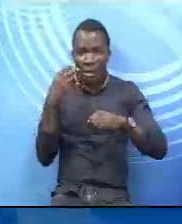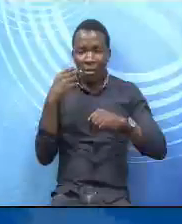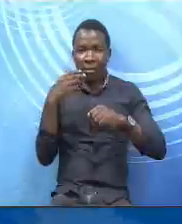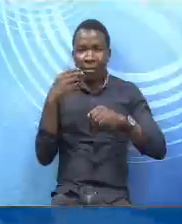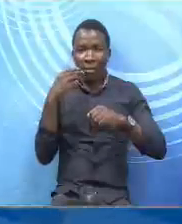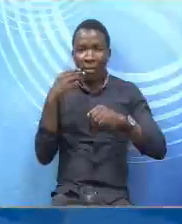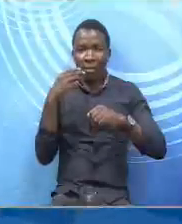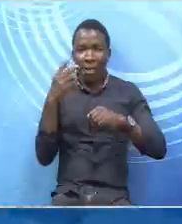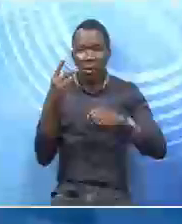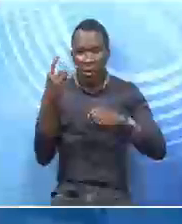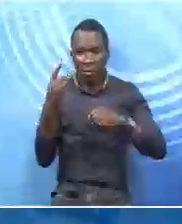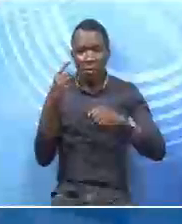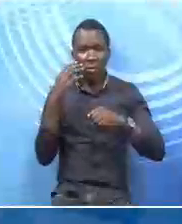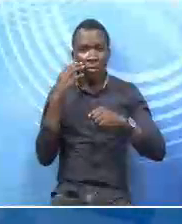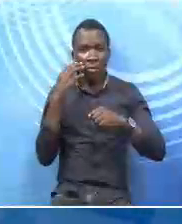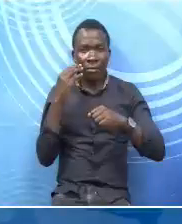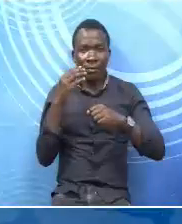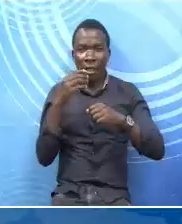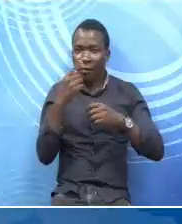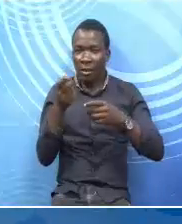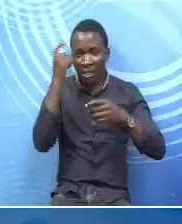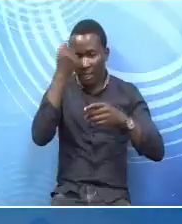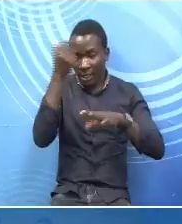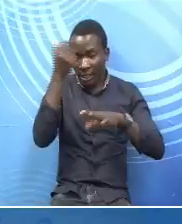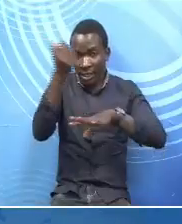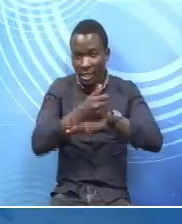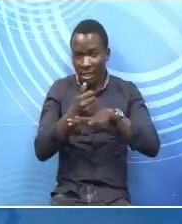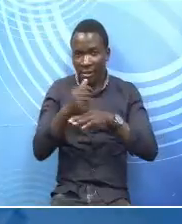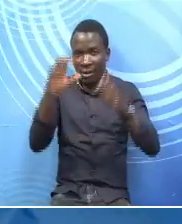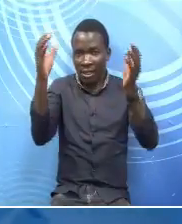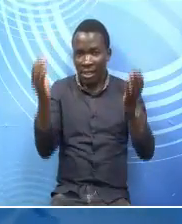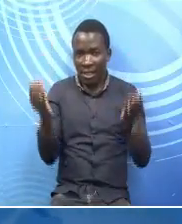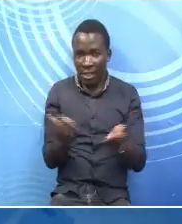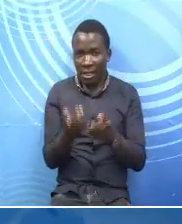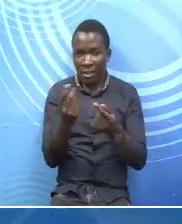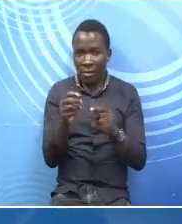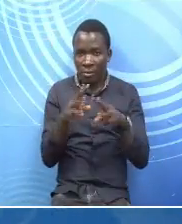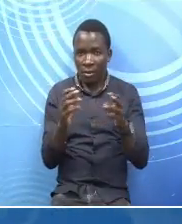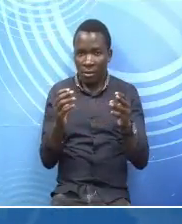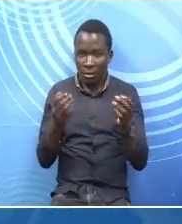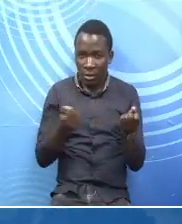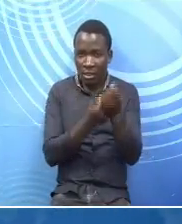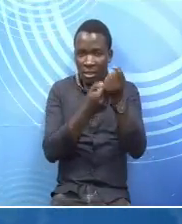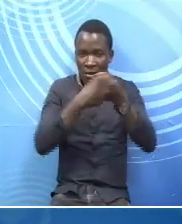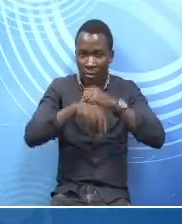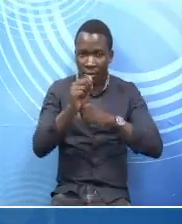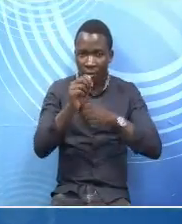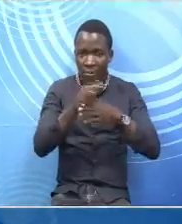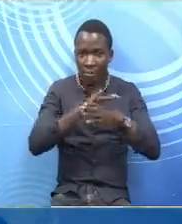Rwanda yashyizeho ikigega nzahurabukungu Economic Recovery Fund mu rwego rwo gushyigikira ibikorwa by'ubucuruzi byibasiwe n'ingaruka